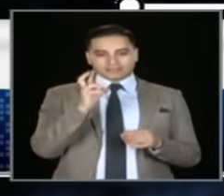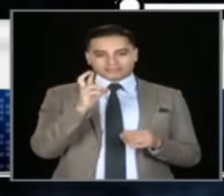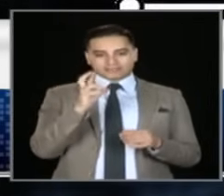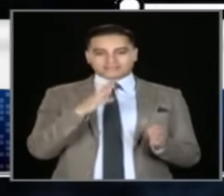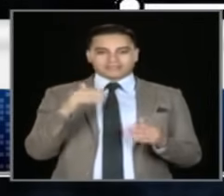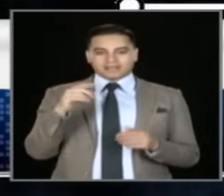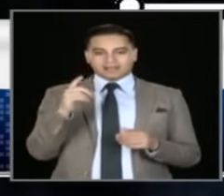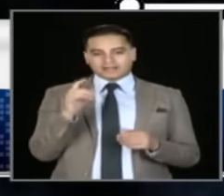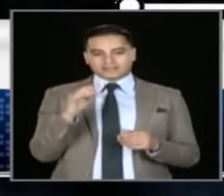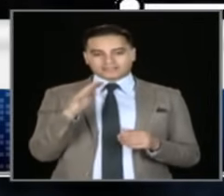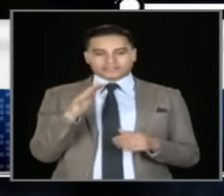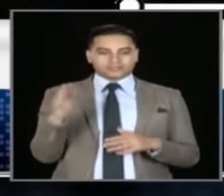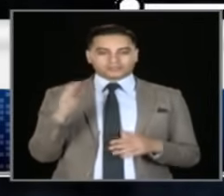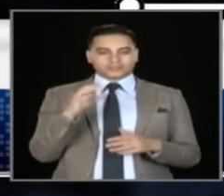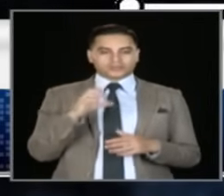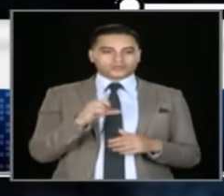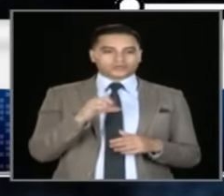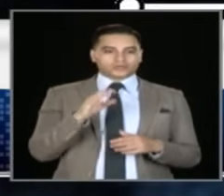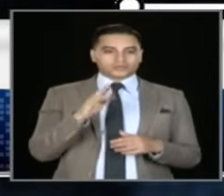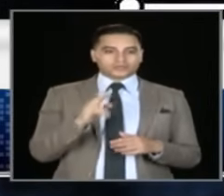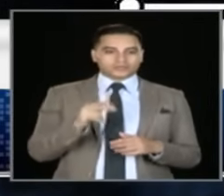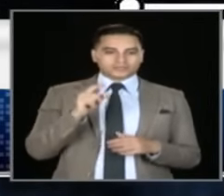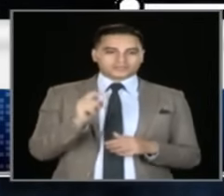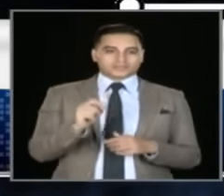فيرنر مولدرز،